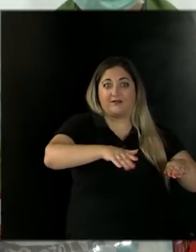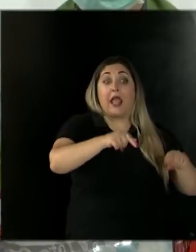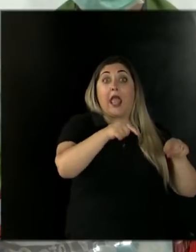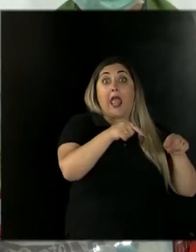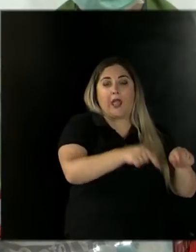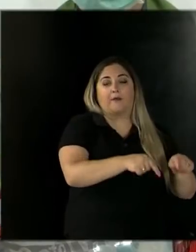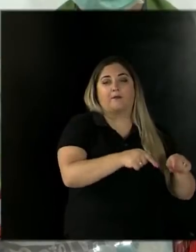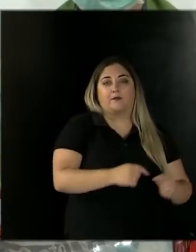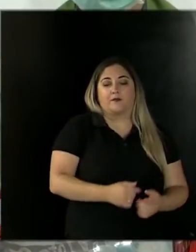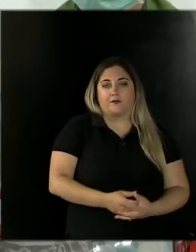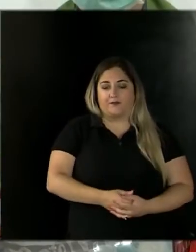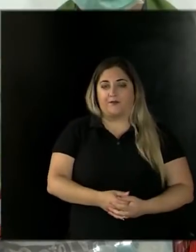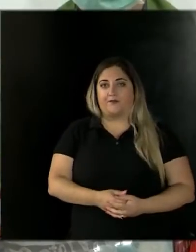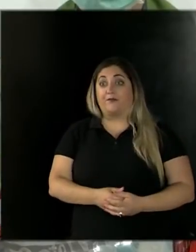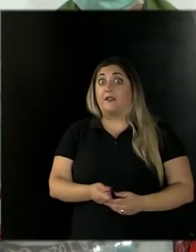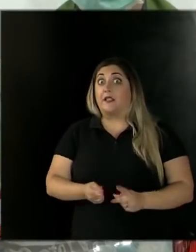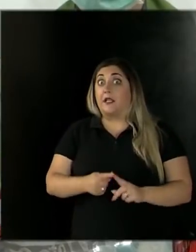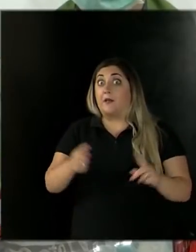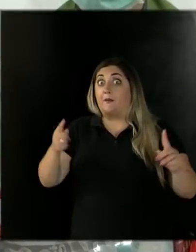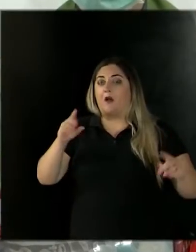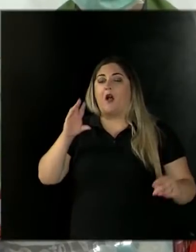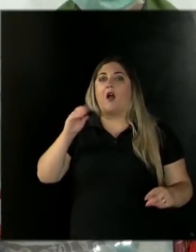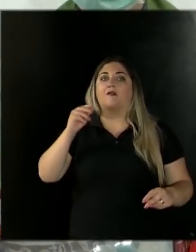Tiberijade. Imma